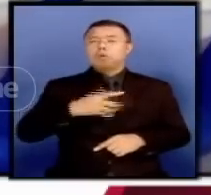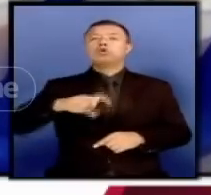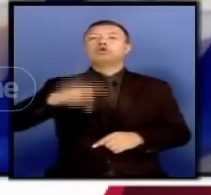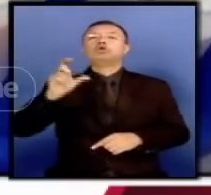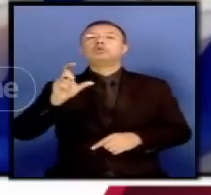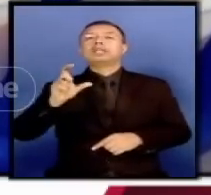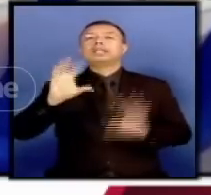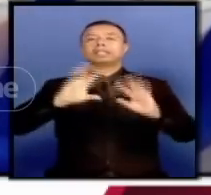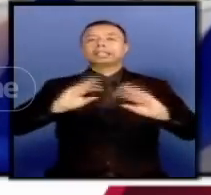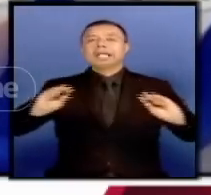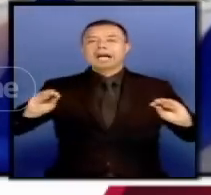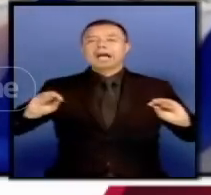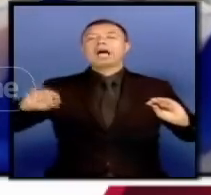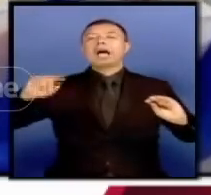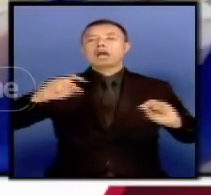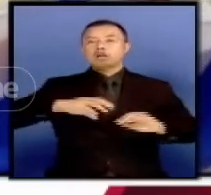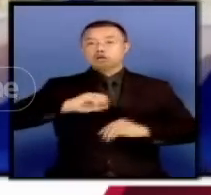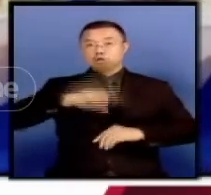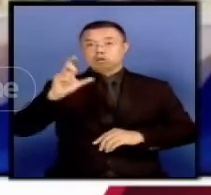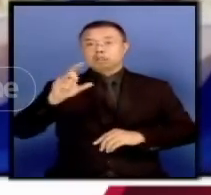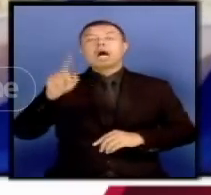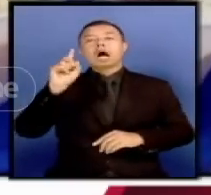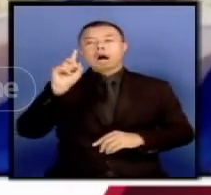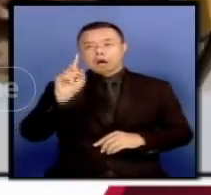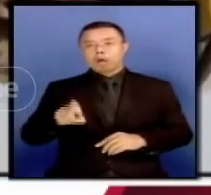cuti ini memang harus